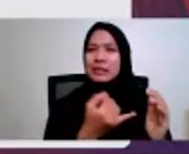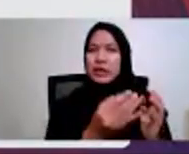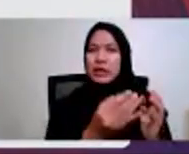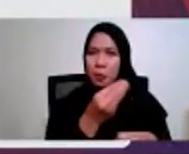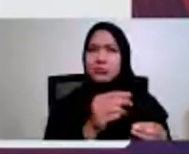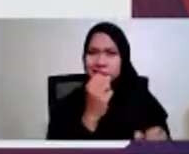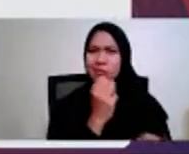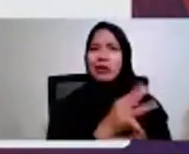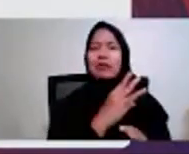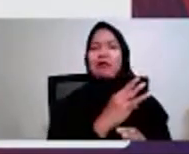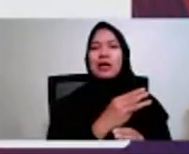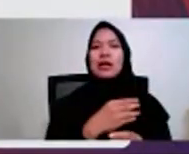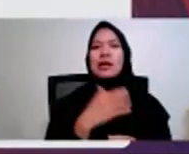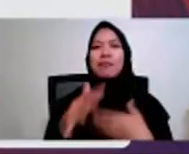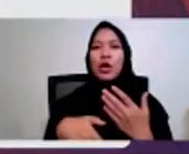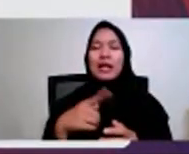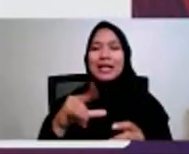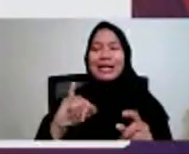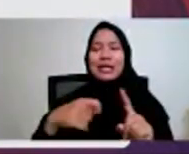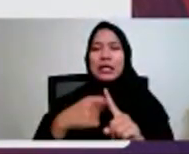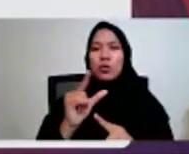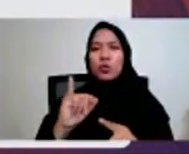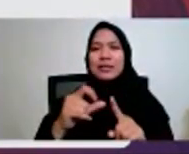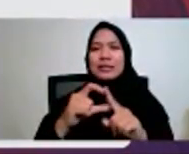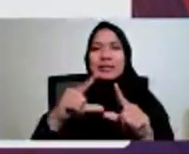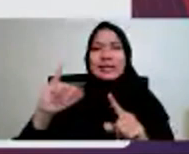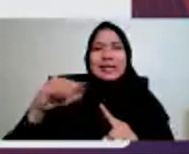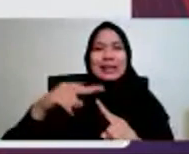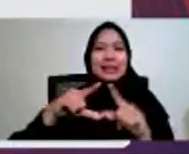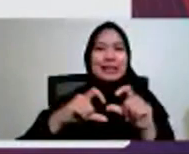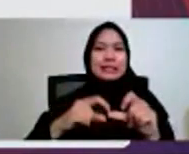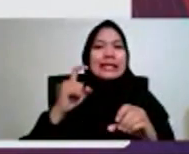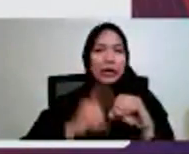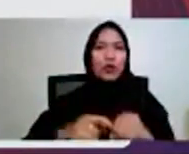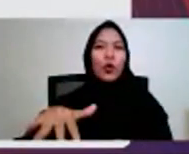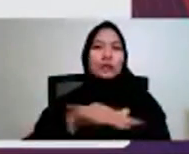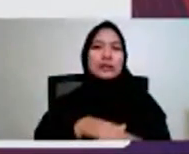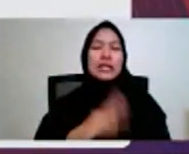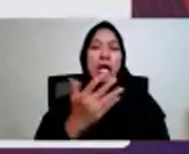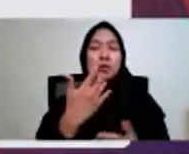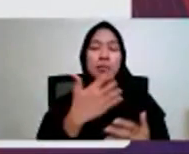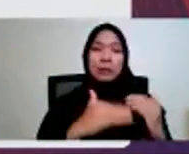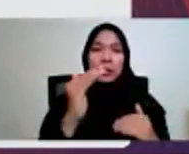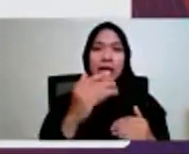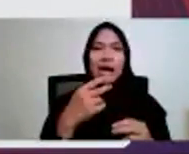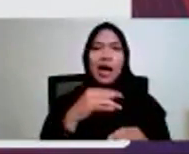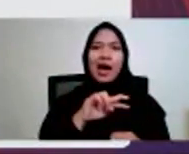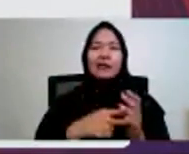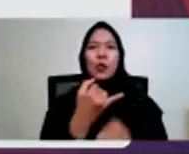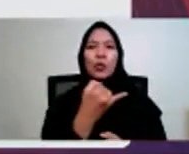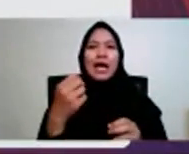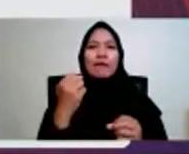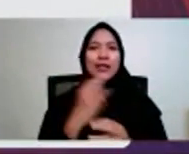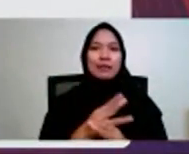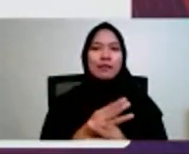efektif transaksi pengelolaan likuiditas tergantung kondisinya pada saat berlebih Quran titip jadi kita mainkan